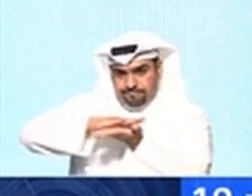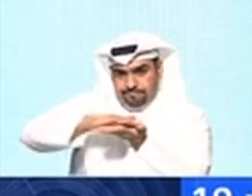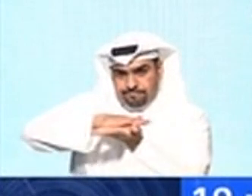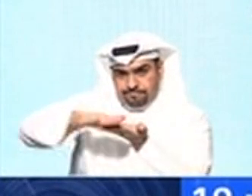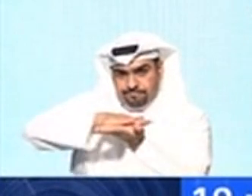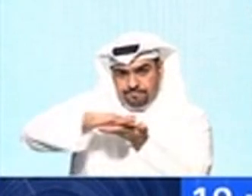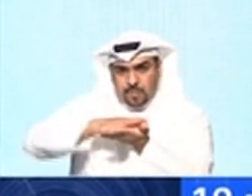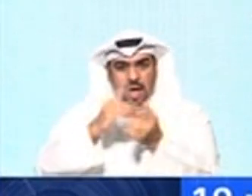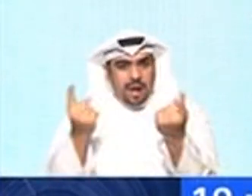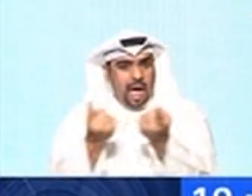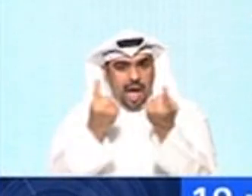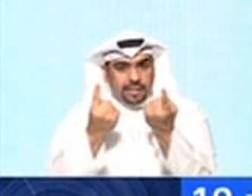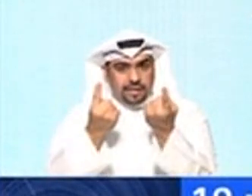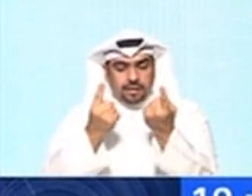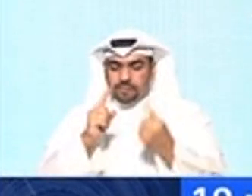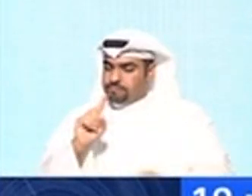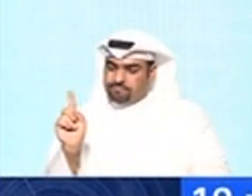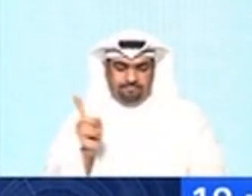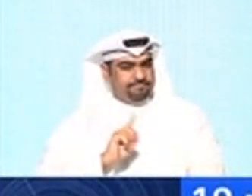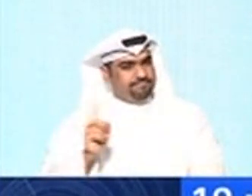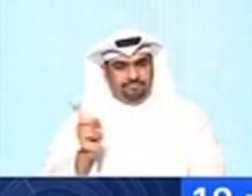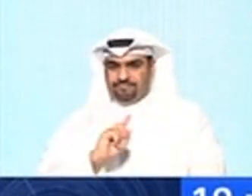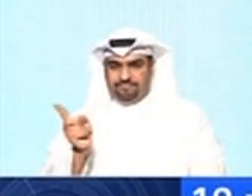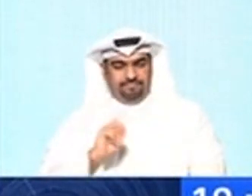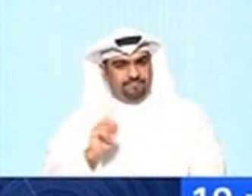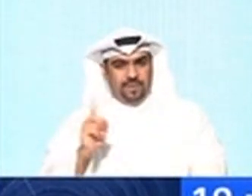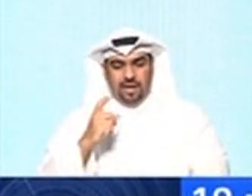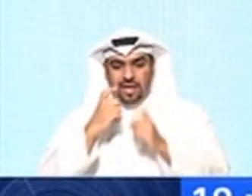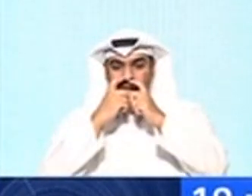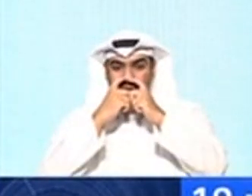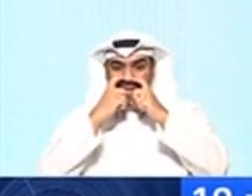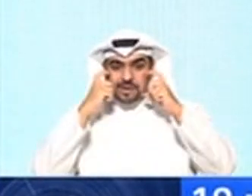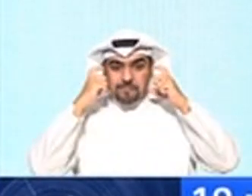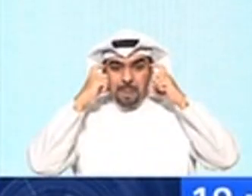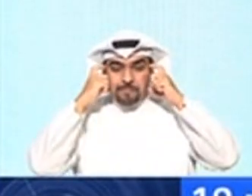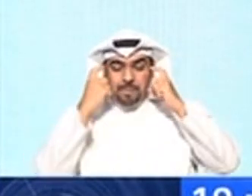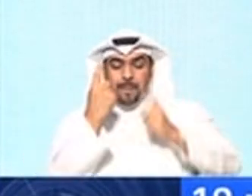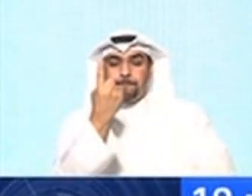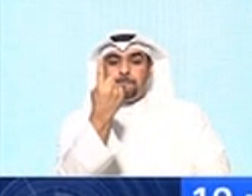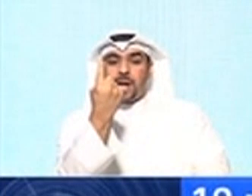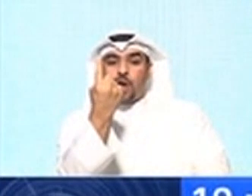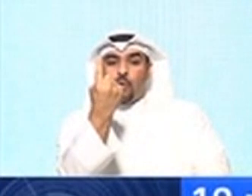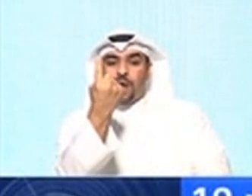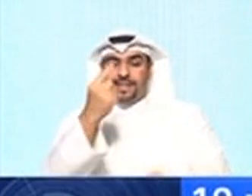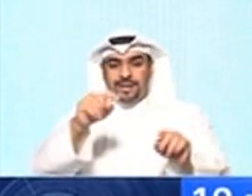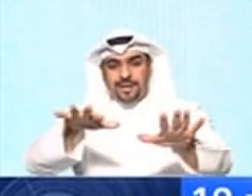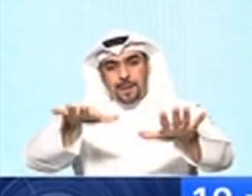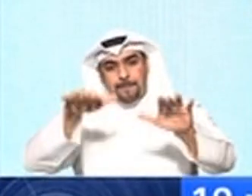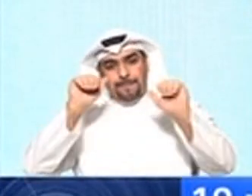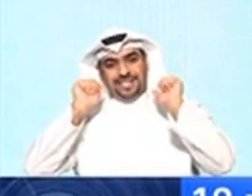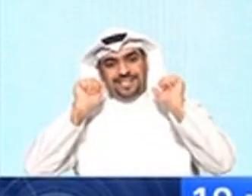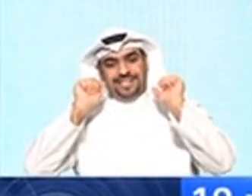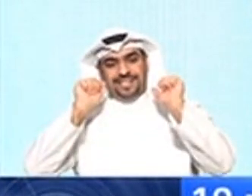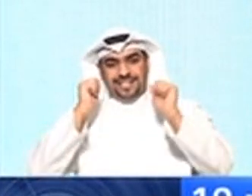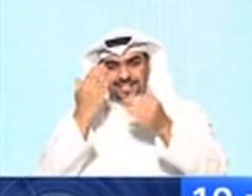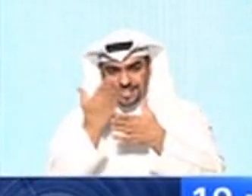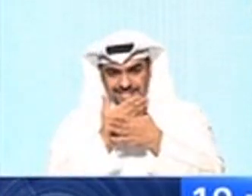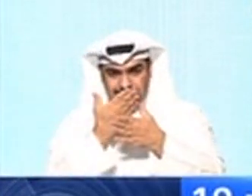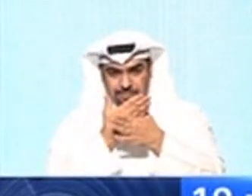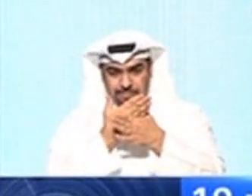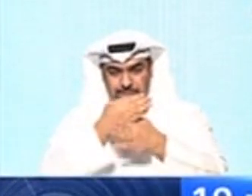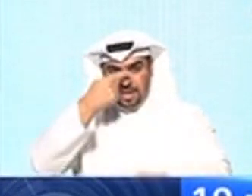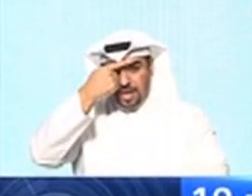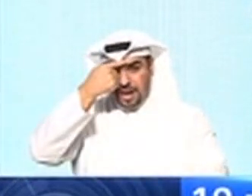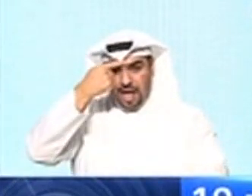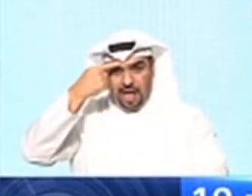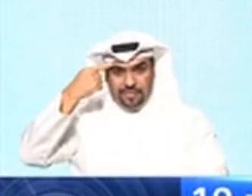الطبي المسطح سيرجيكال ماسك أو الماسك N95 عند مخالطة مريض أو أي شخص